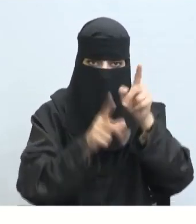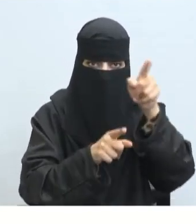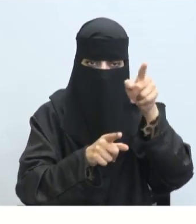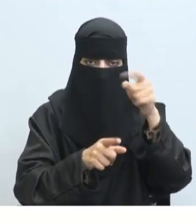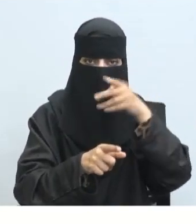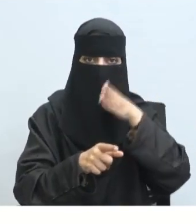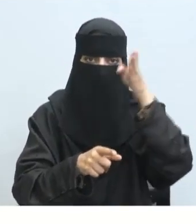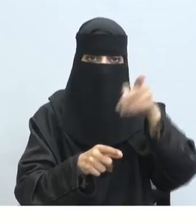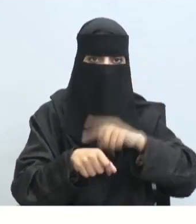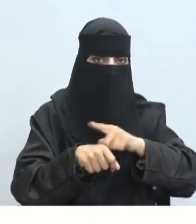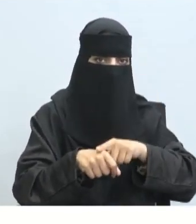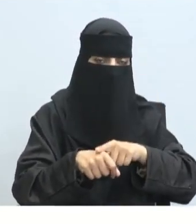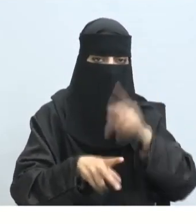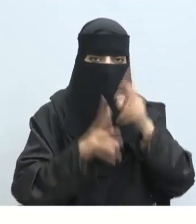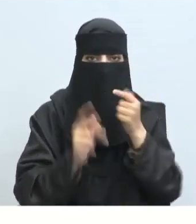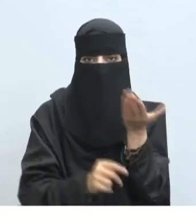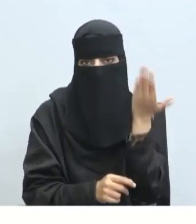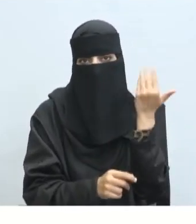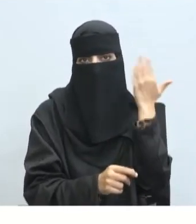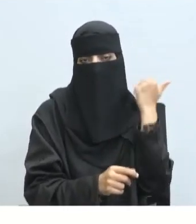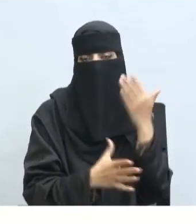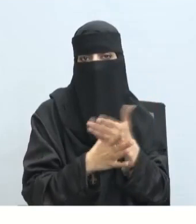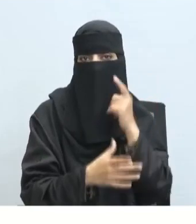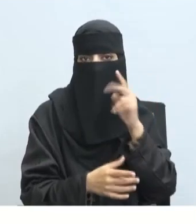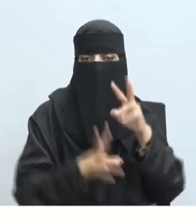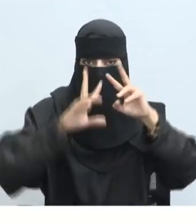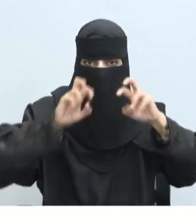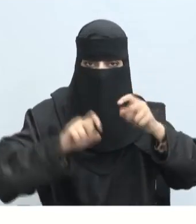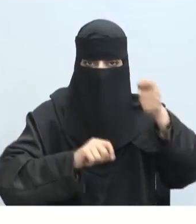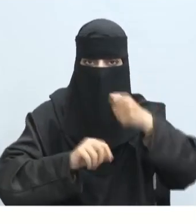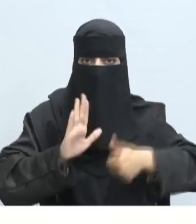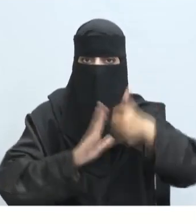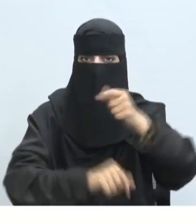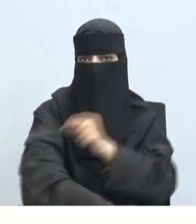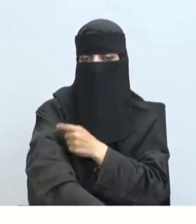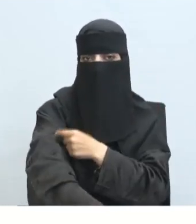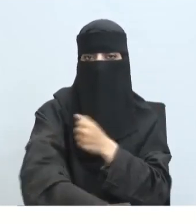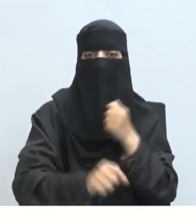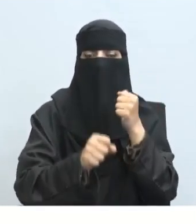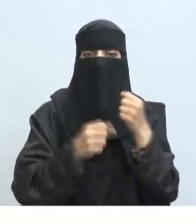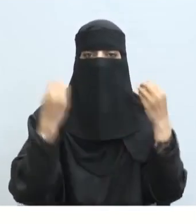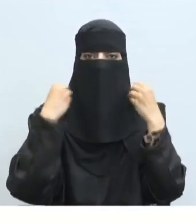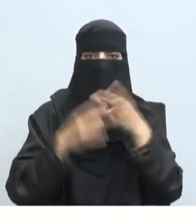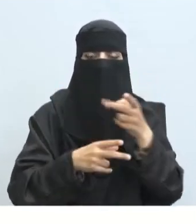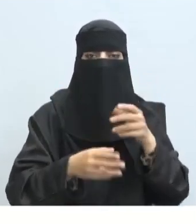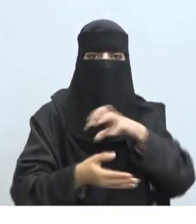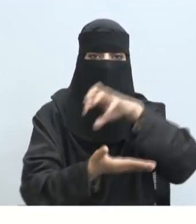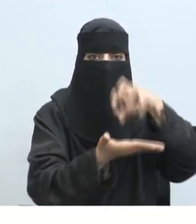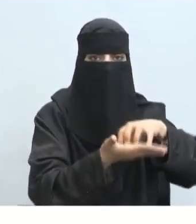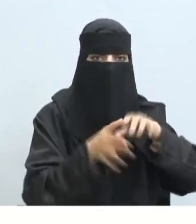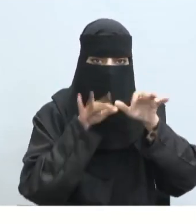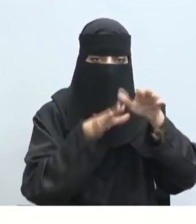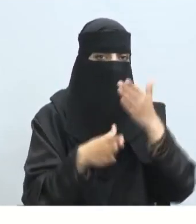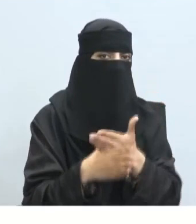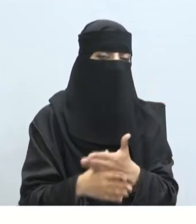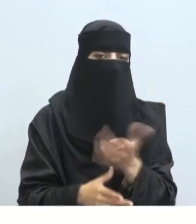هي ستذهب الى الفعاليات السابقه وتبحث عن افضل تجربه رياضيه او لاقامه البطولات الرياضيه